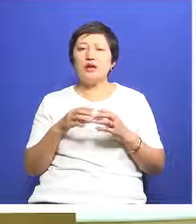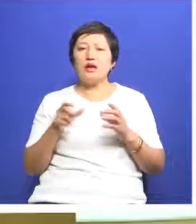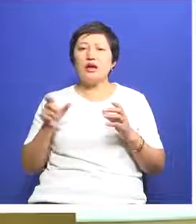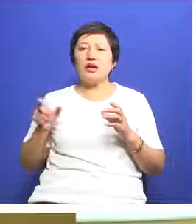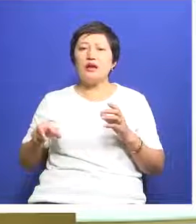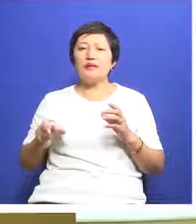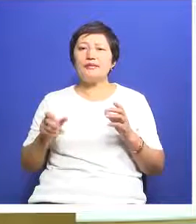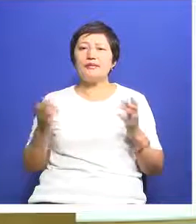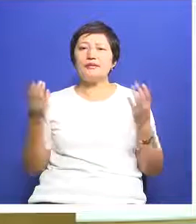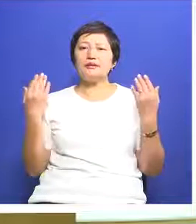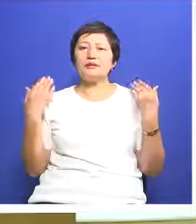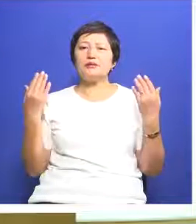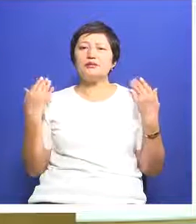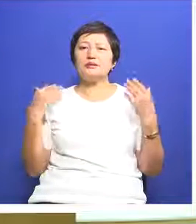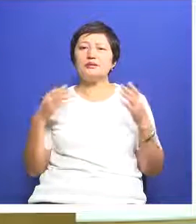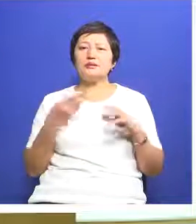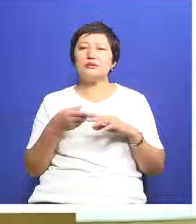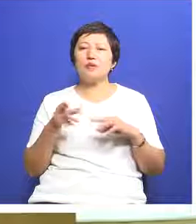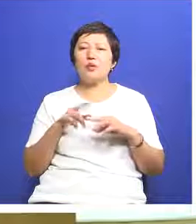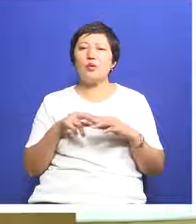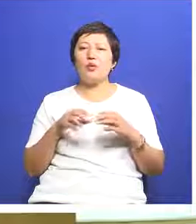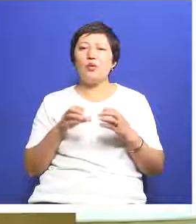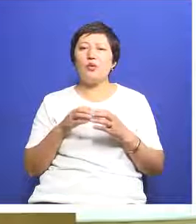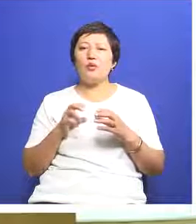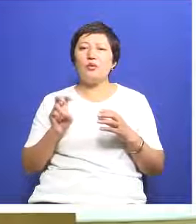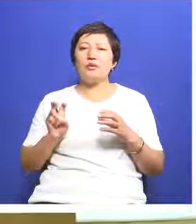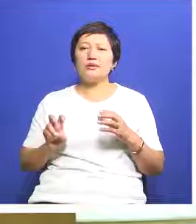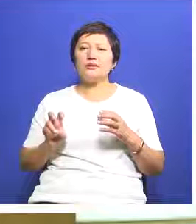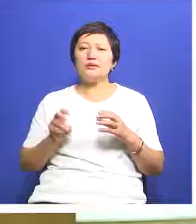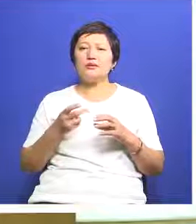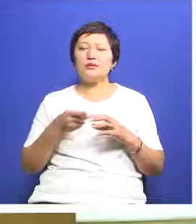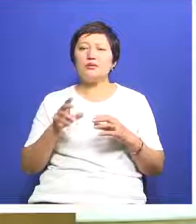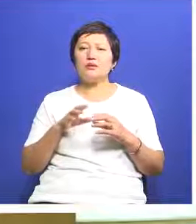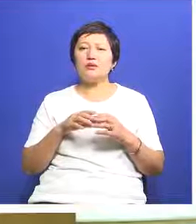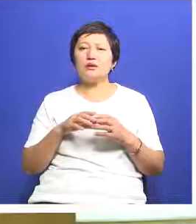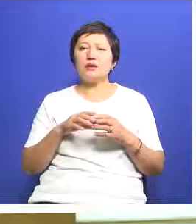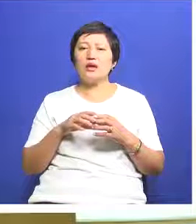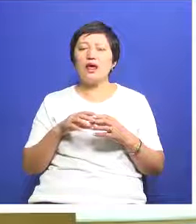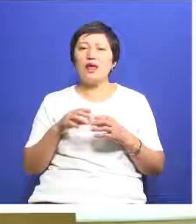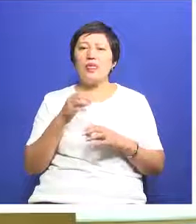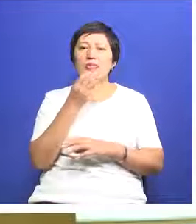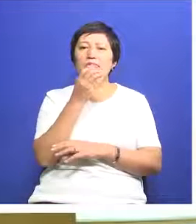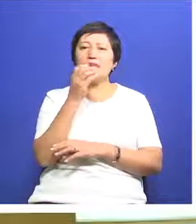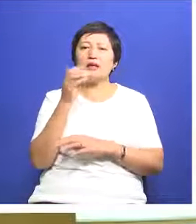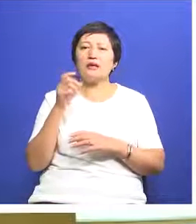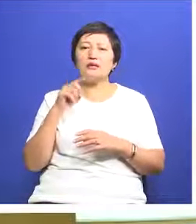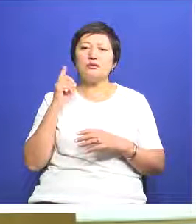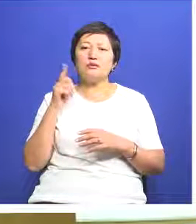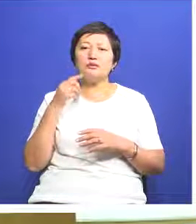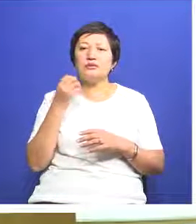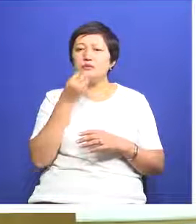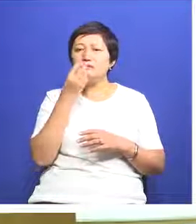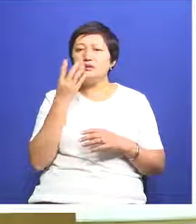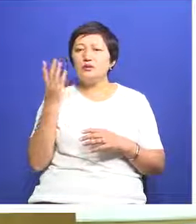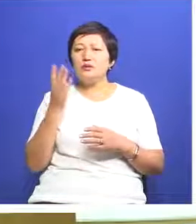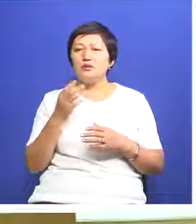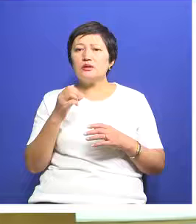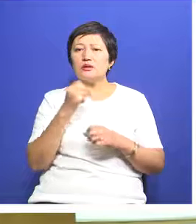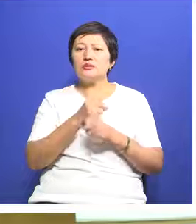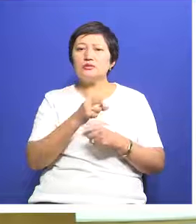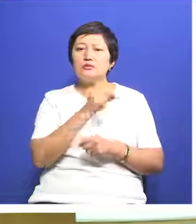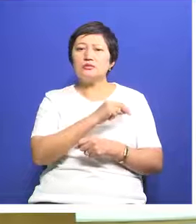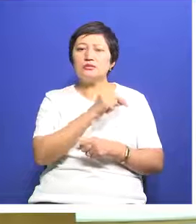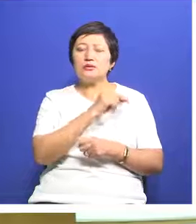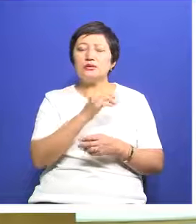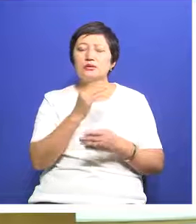адамдар демалатын орындықтар орнату, жаңағы тал егу, көгалдандыру, гүл егу сияқты жұмыстар